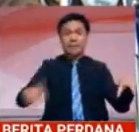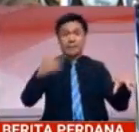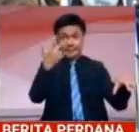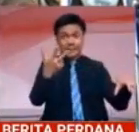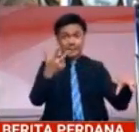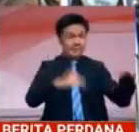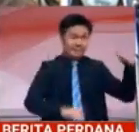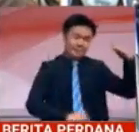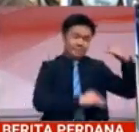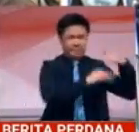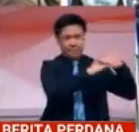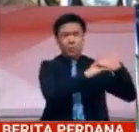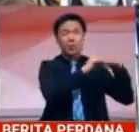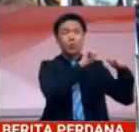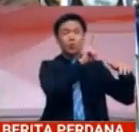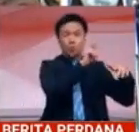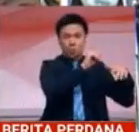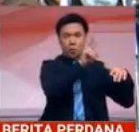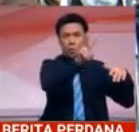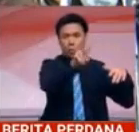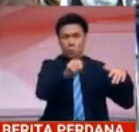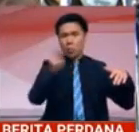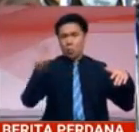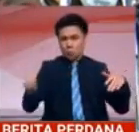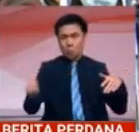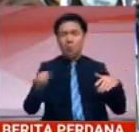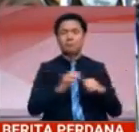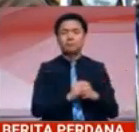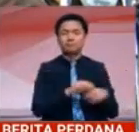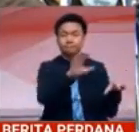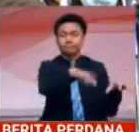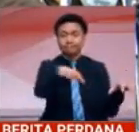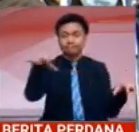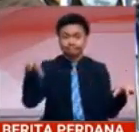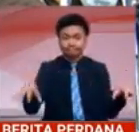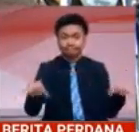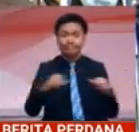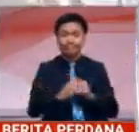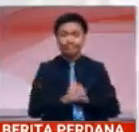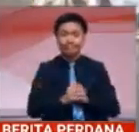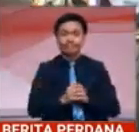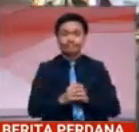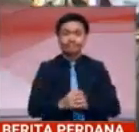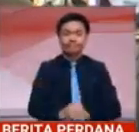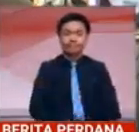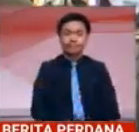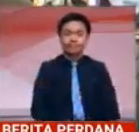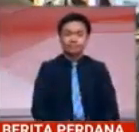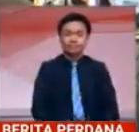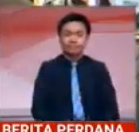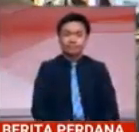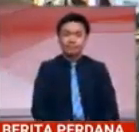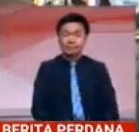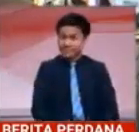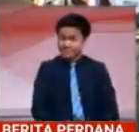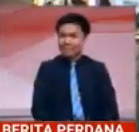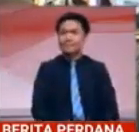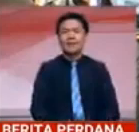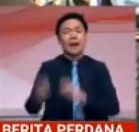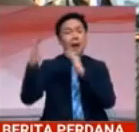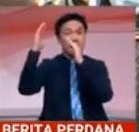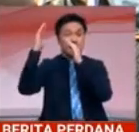lebih daripada 20 motorcycle, individual group. So dalam 3 group for the convoy. Hope this one